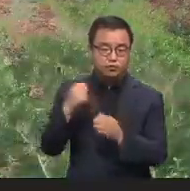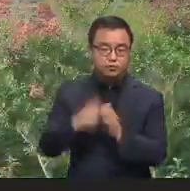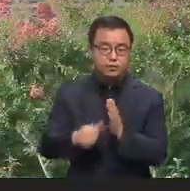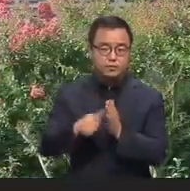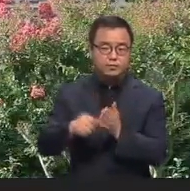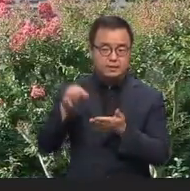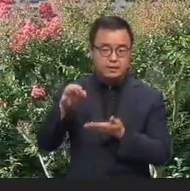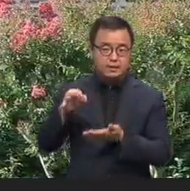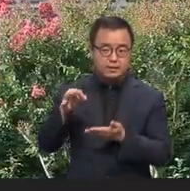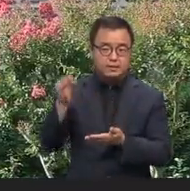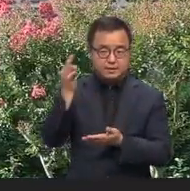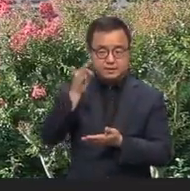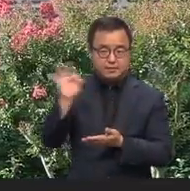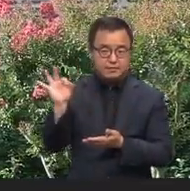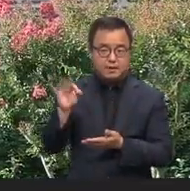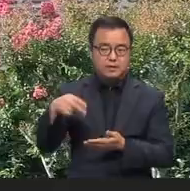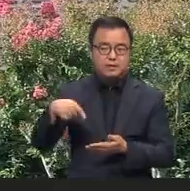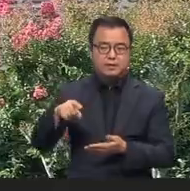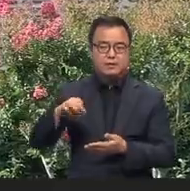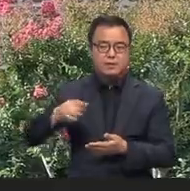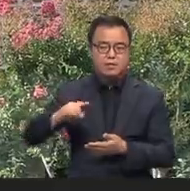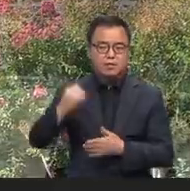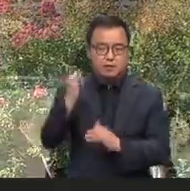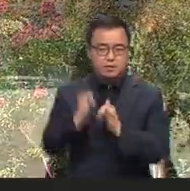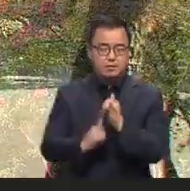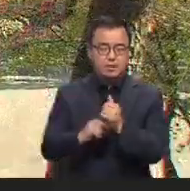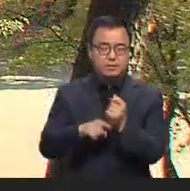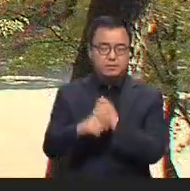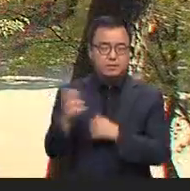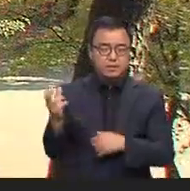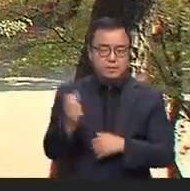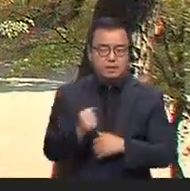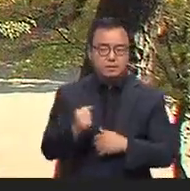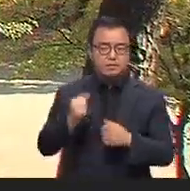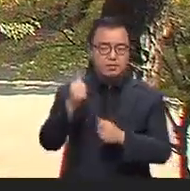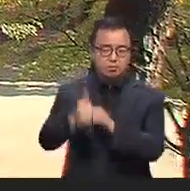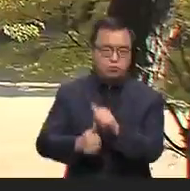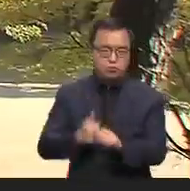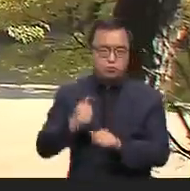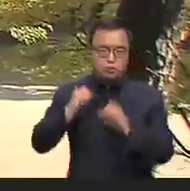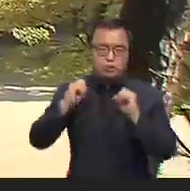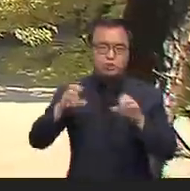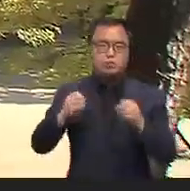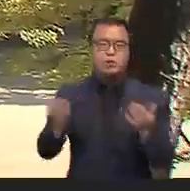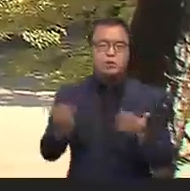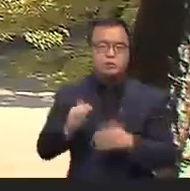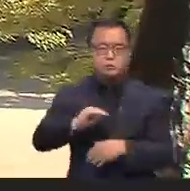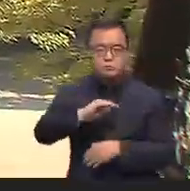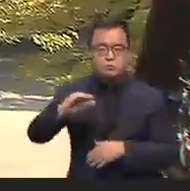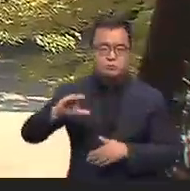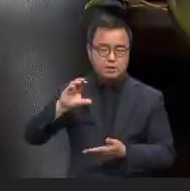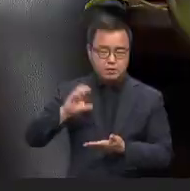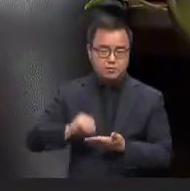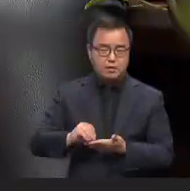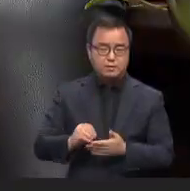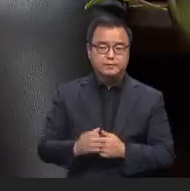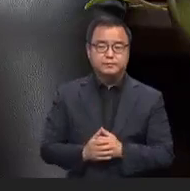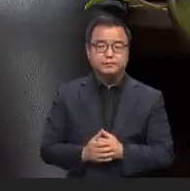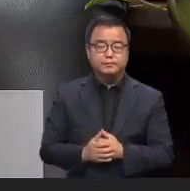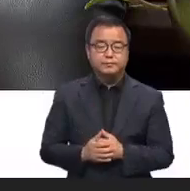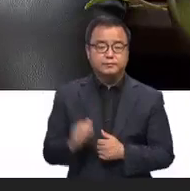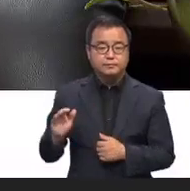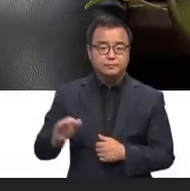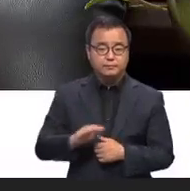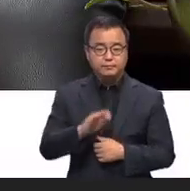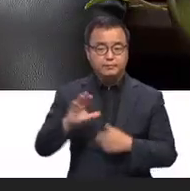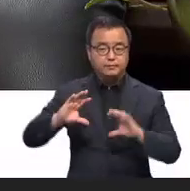서원 역사 속의 교육적 의미를 새기고 후손에게 널리 알리는 일이 우리의 과제입니다 인데 3